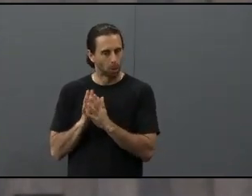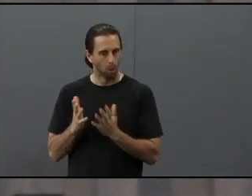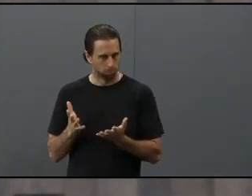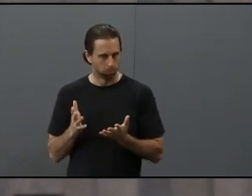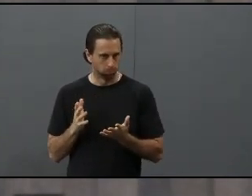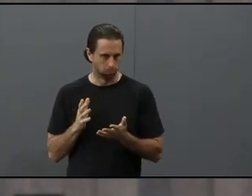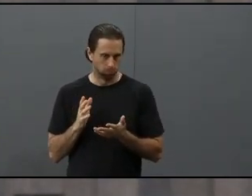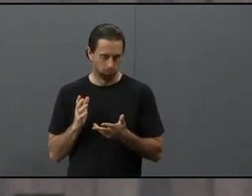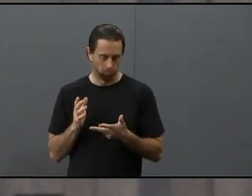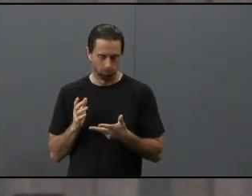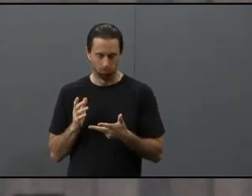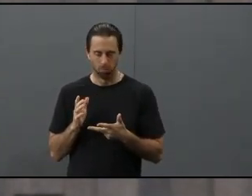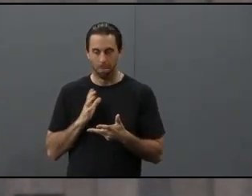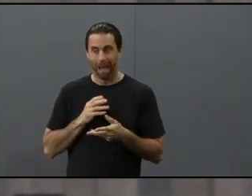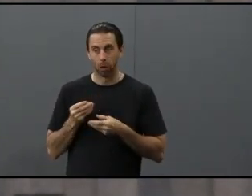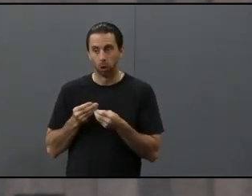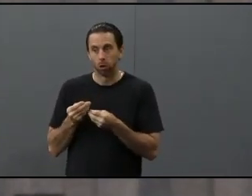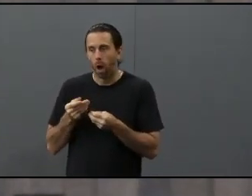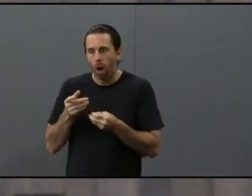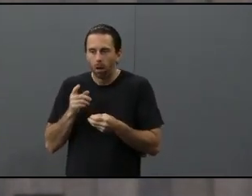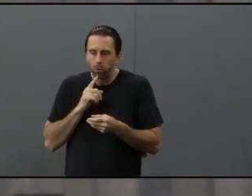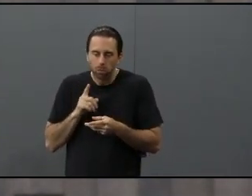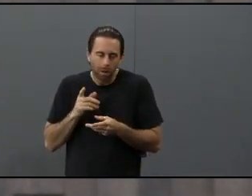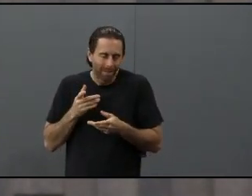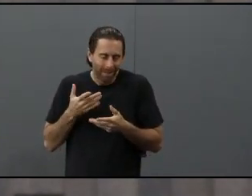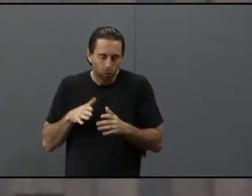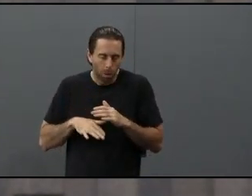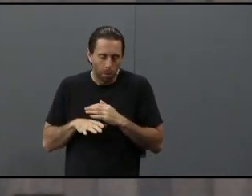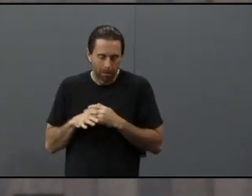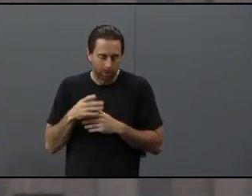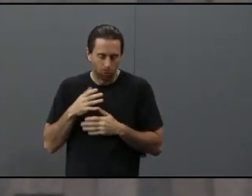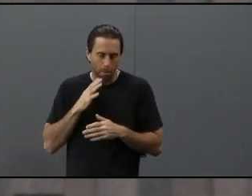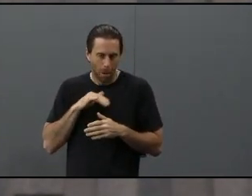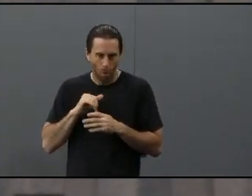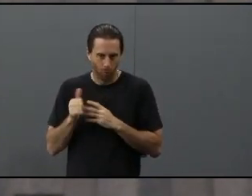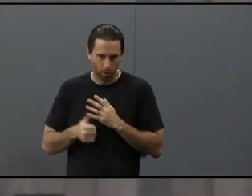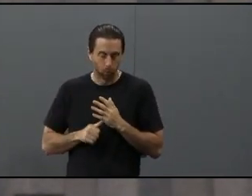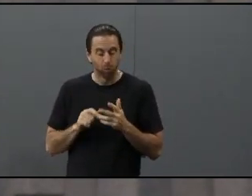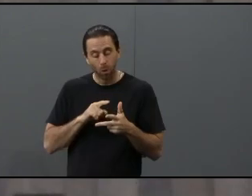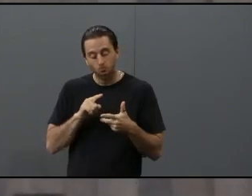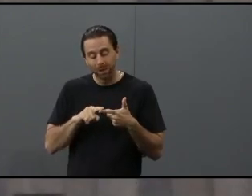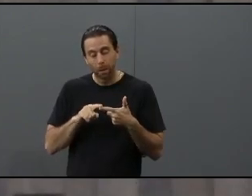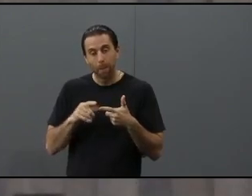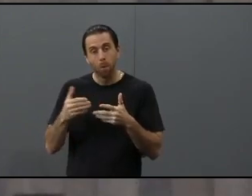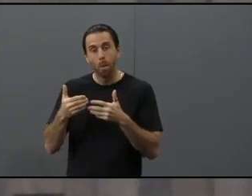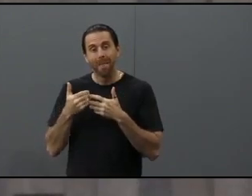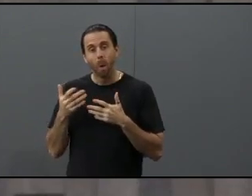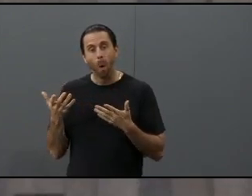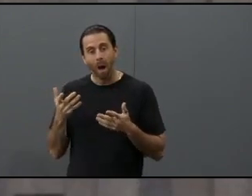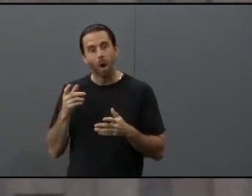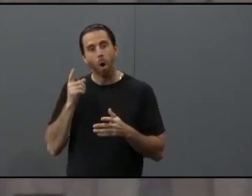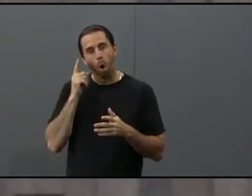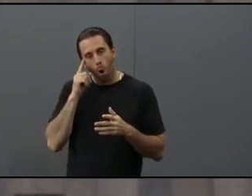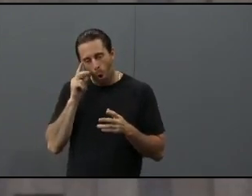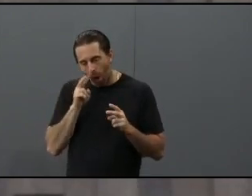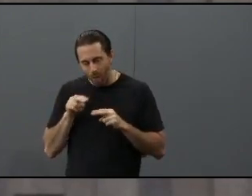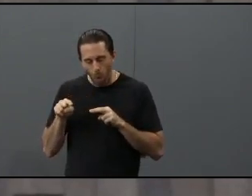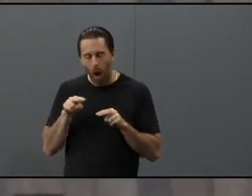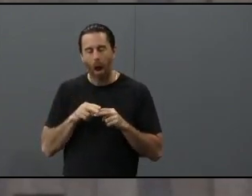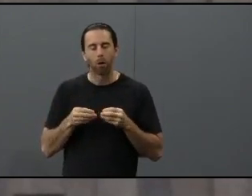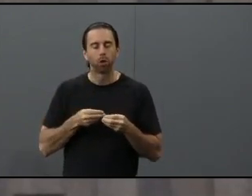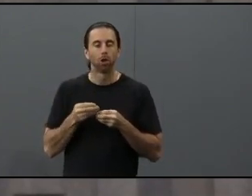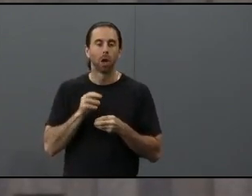dit ça change pas que l'échangeur est mal configuré la deuxième demande qu'on a faite au gouvernement c'est de revoir l'changeur